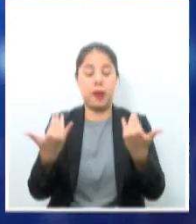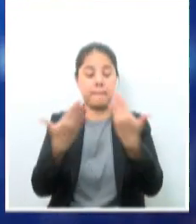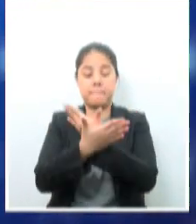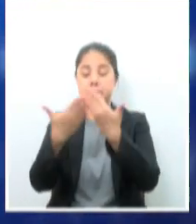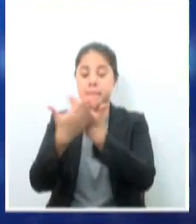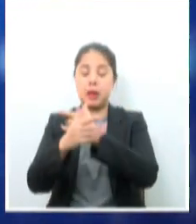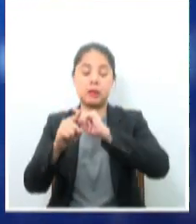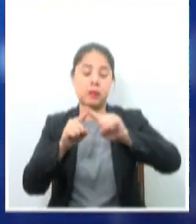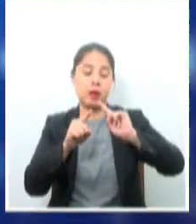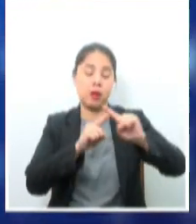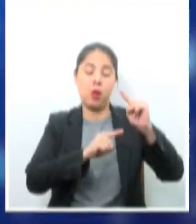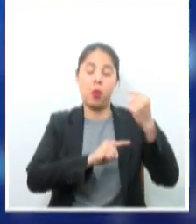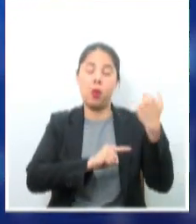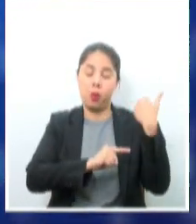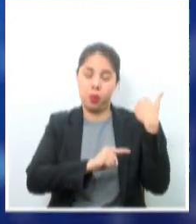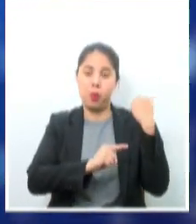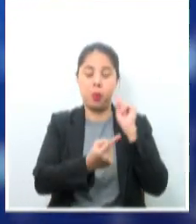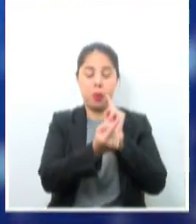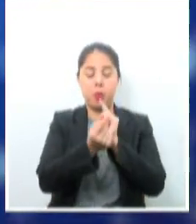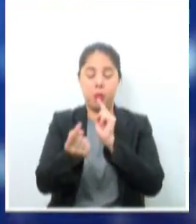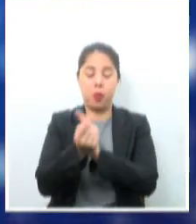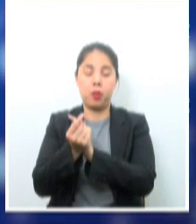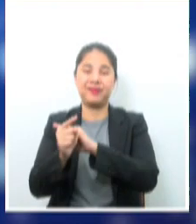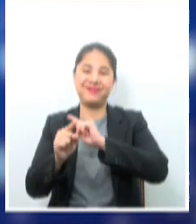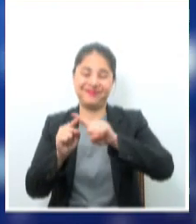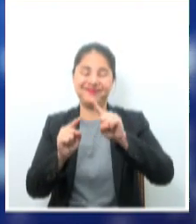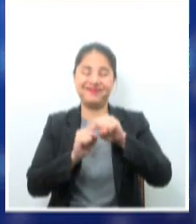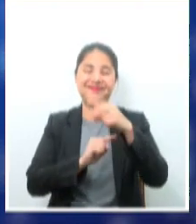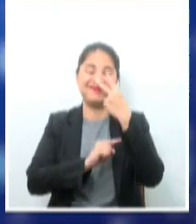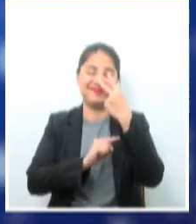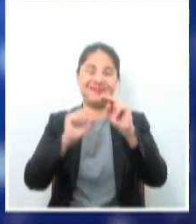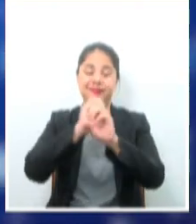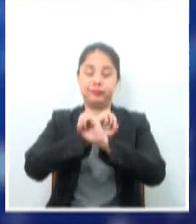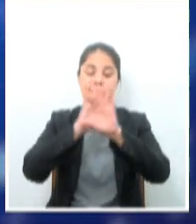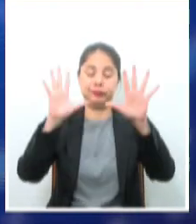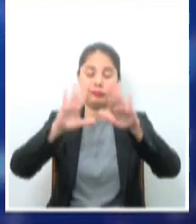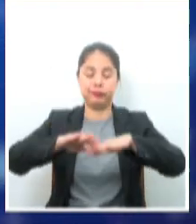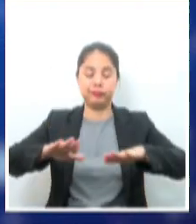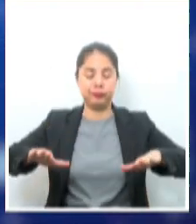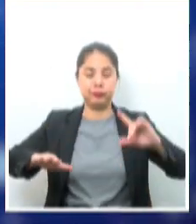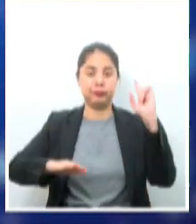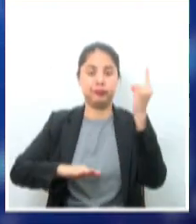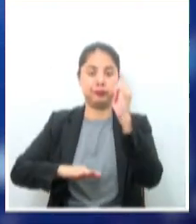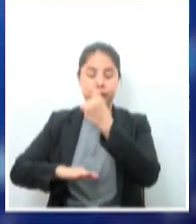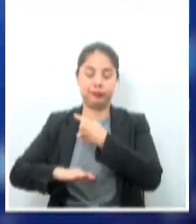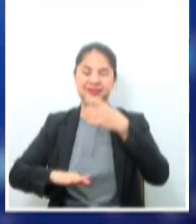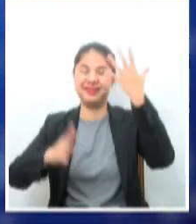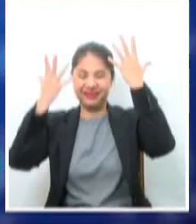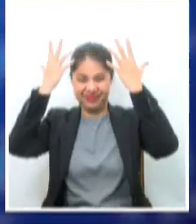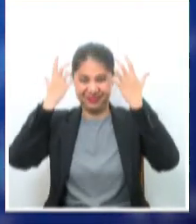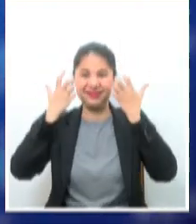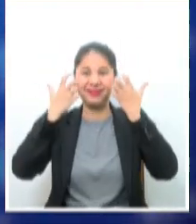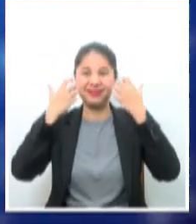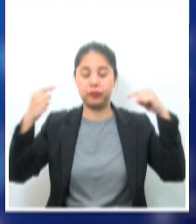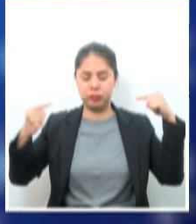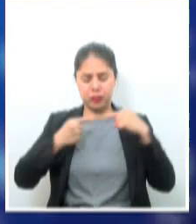ปลงค่ะโลกที่เปลี่ยนแปลงอย่างรวดเร็วนะคะมี disruption เกิดขึ้นมากมายค่ะแล้วก็เด็กๆรุ่นใหม่ค่ะเขาจะมีความเครียดกับการที่